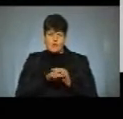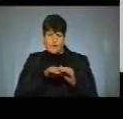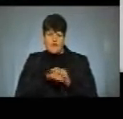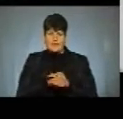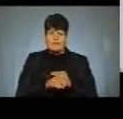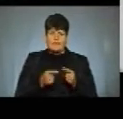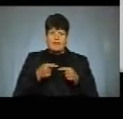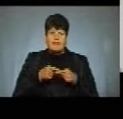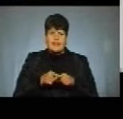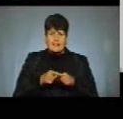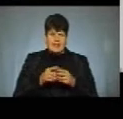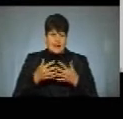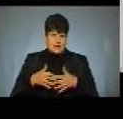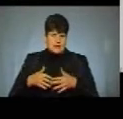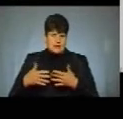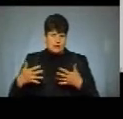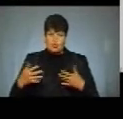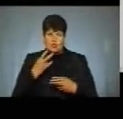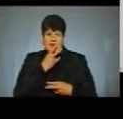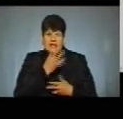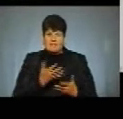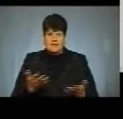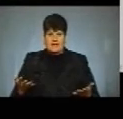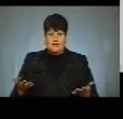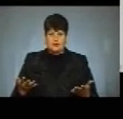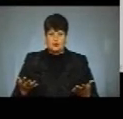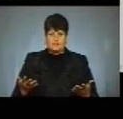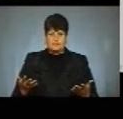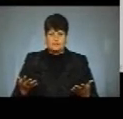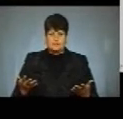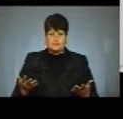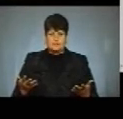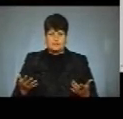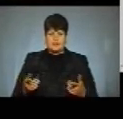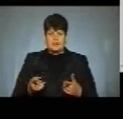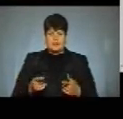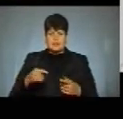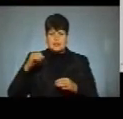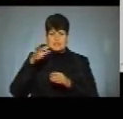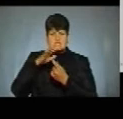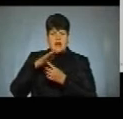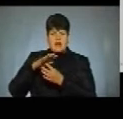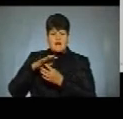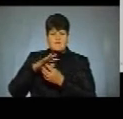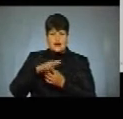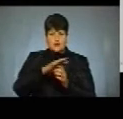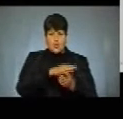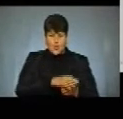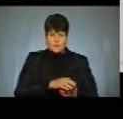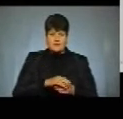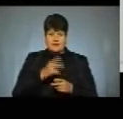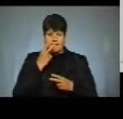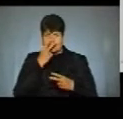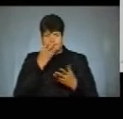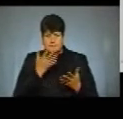яку не видно ні з квадрокоптерів, ні візуально не видно,